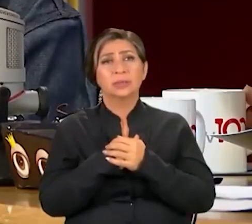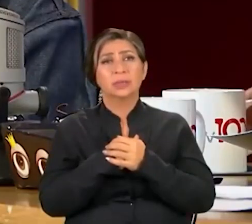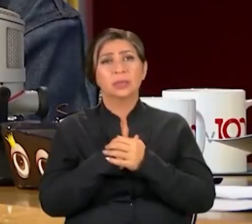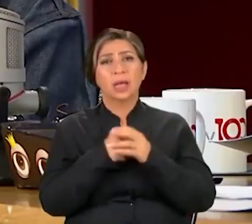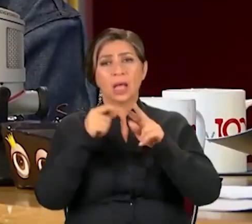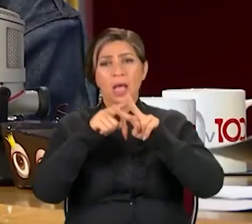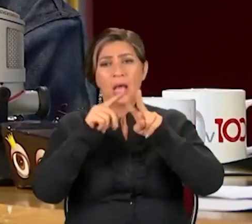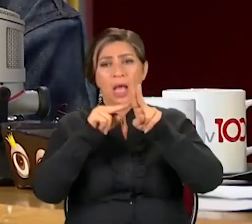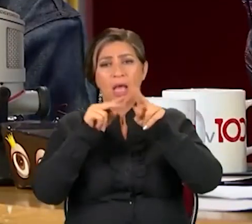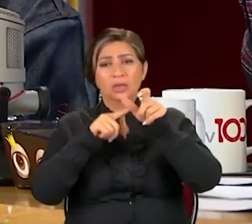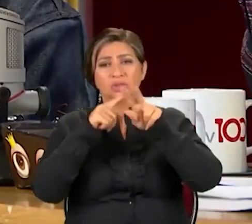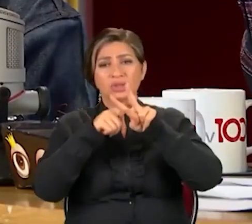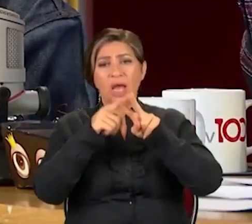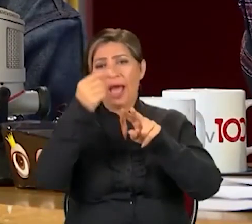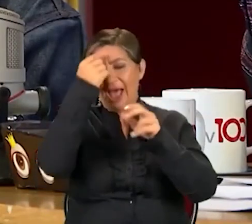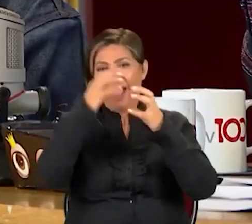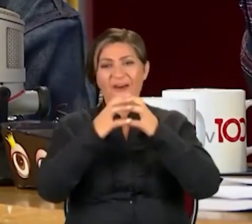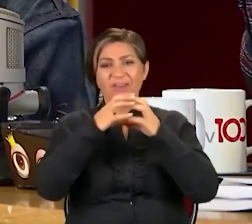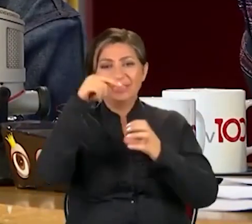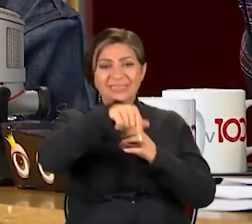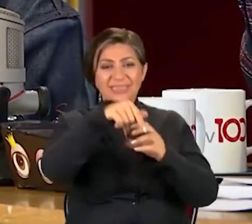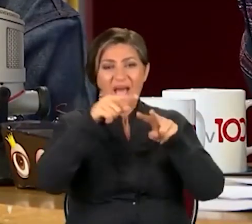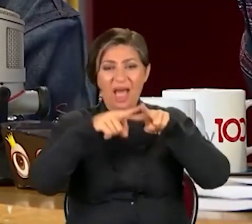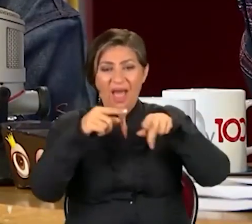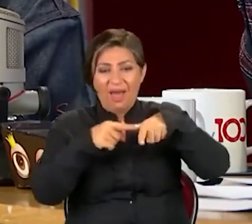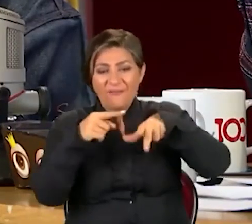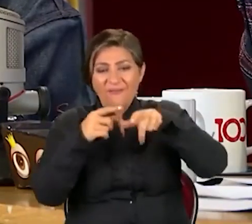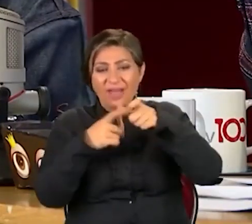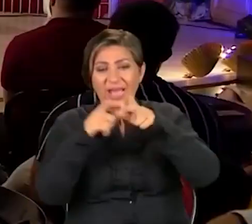Akça, Mezar-ı Şerif, Afganistan'dan geliyorlar.